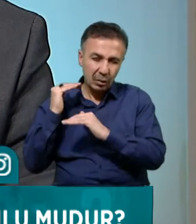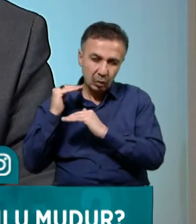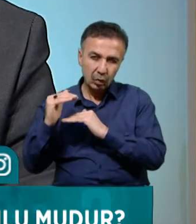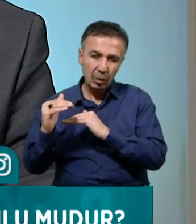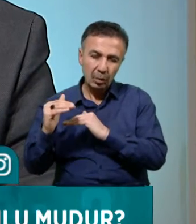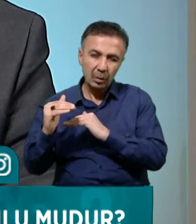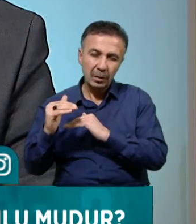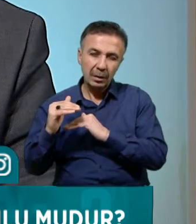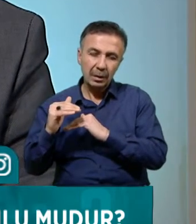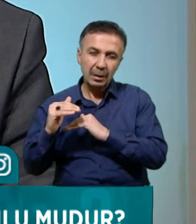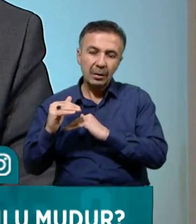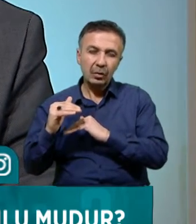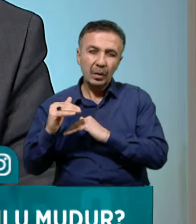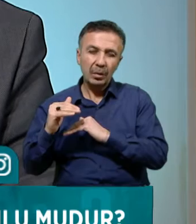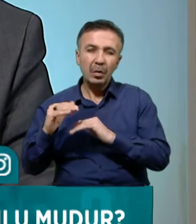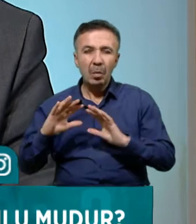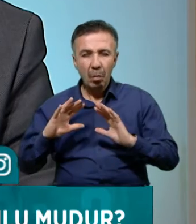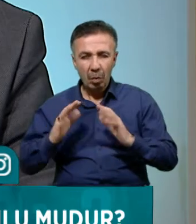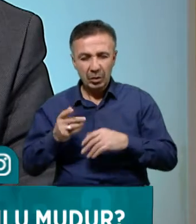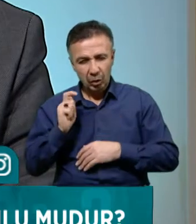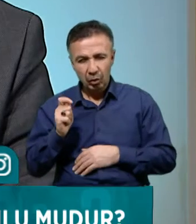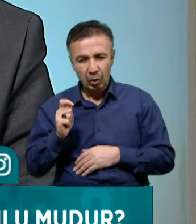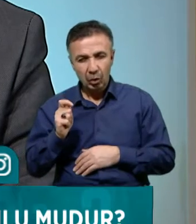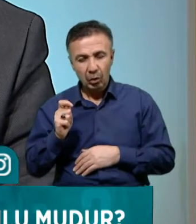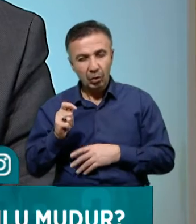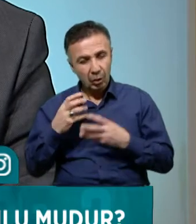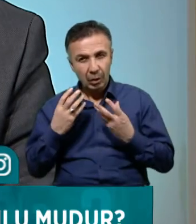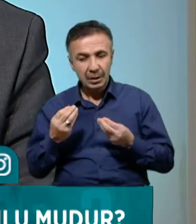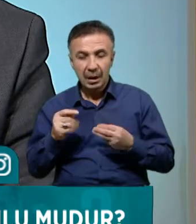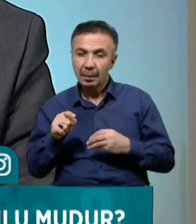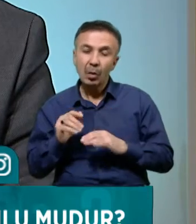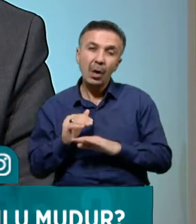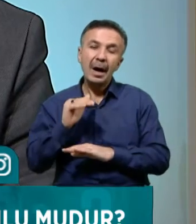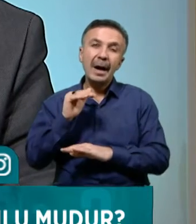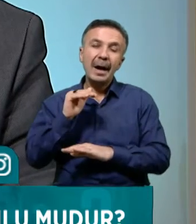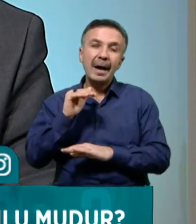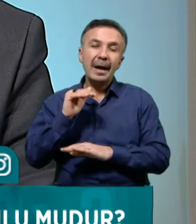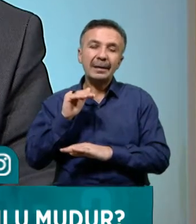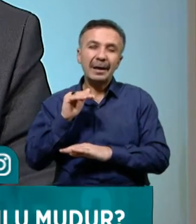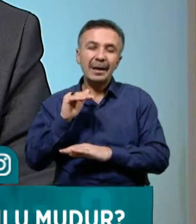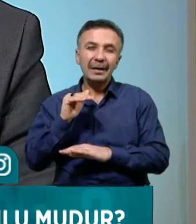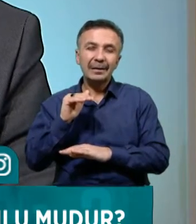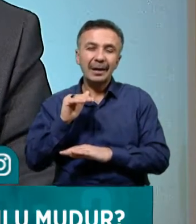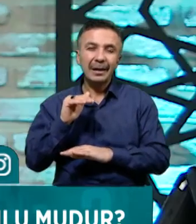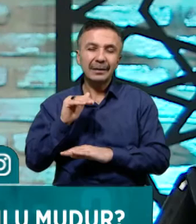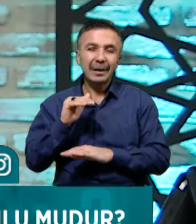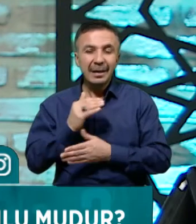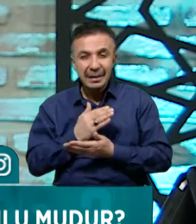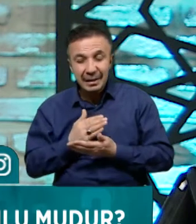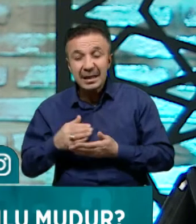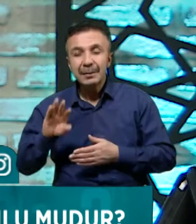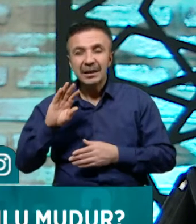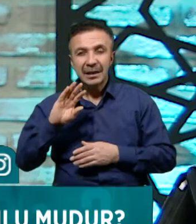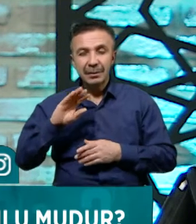Eee rencide edecek zor durumda bırakacak işler o halde onu hayata geçirmediğimi sürece eyleme dönüştürmede sürece ne değiliz